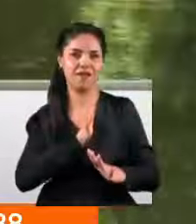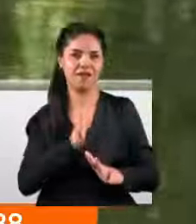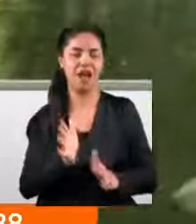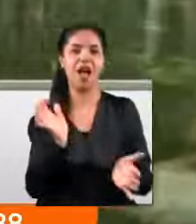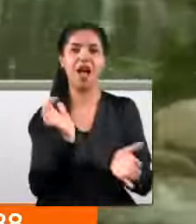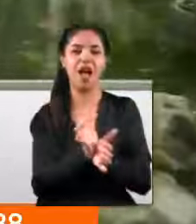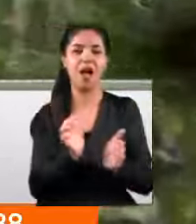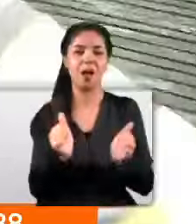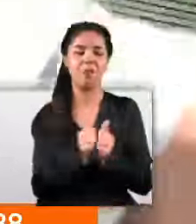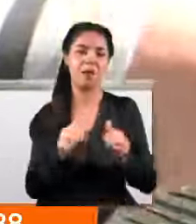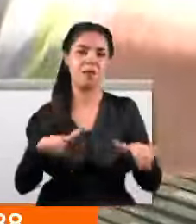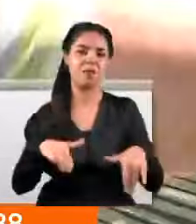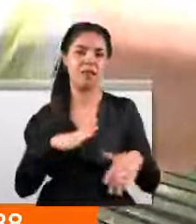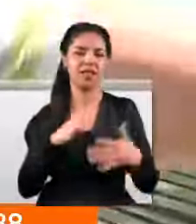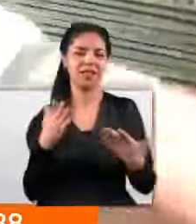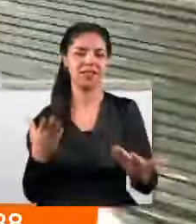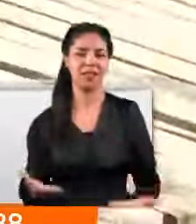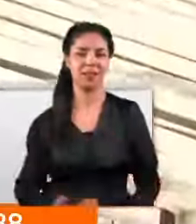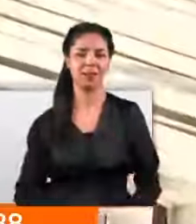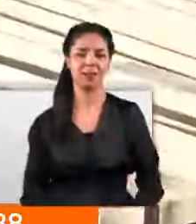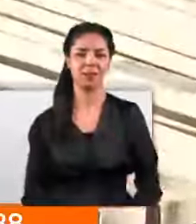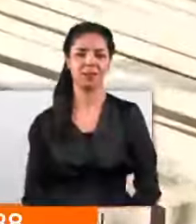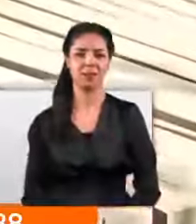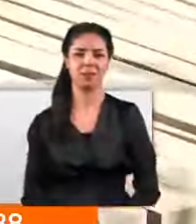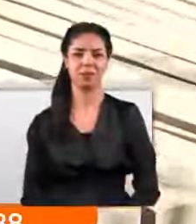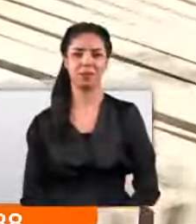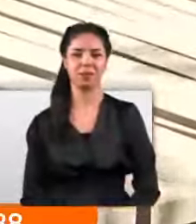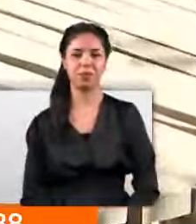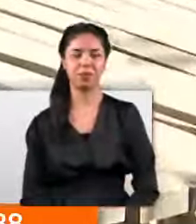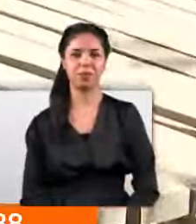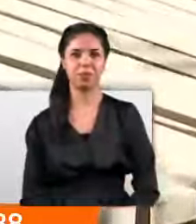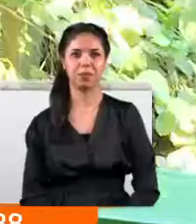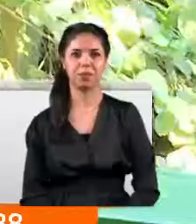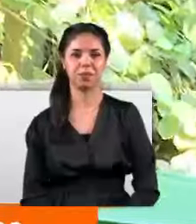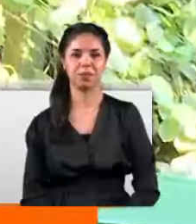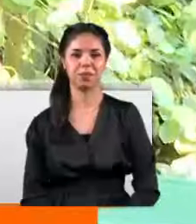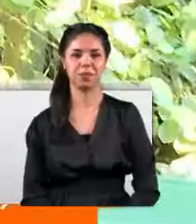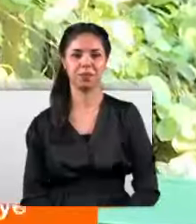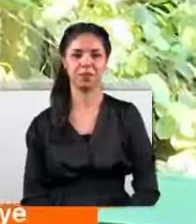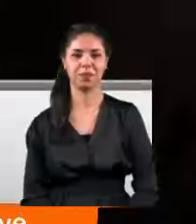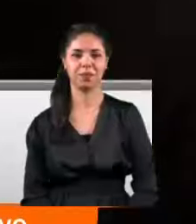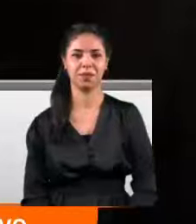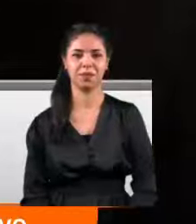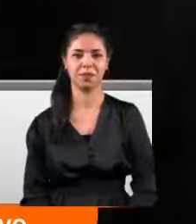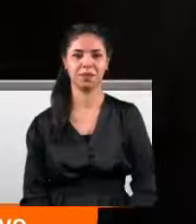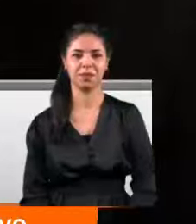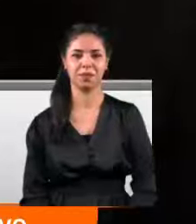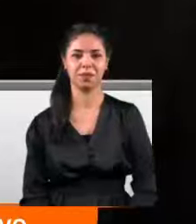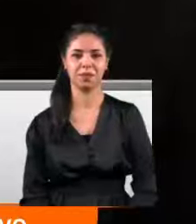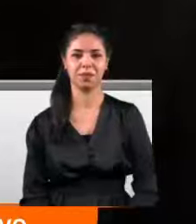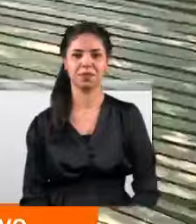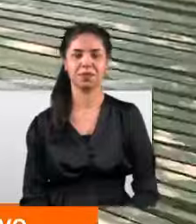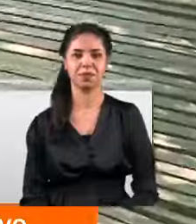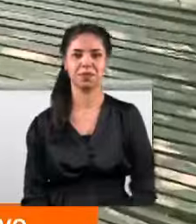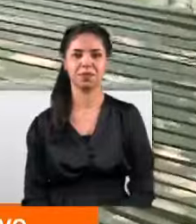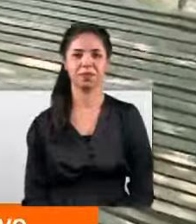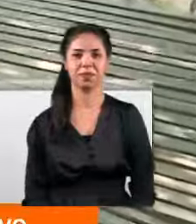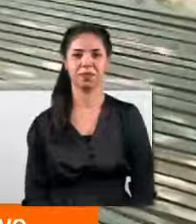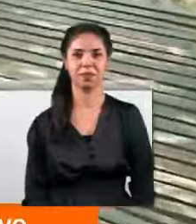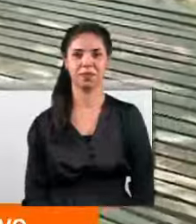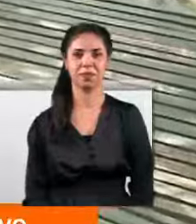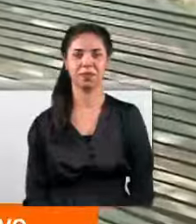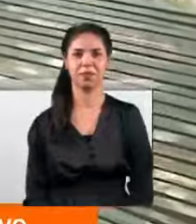ailece piknik yapıyorlar. Her yer yemyeşil. Şu an nefes aldığımızı hissediyoruz resmen. Oksijen yüksek. Sessizlik, güzel bir ortam be. Sıcakta